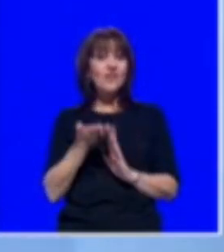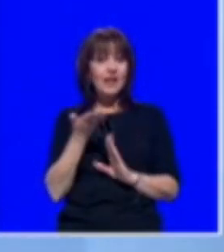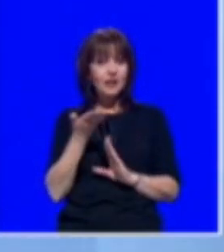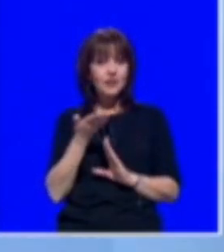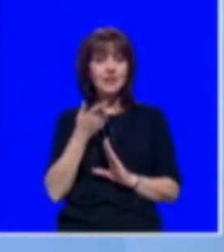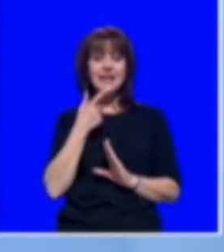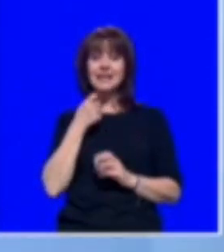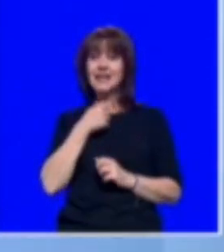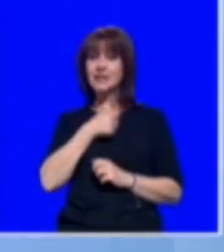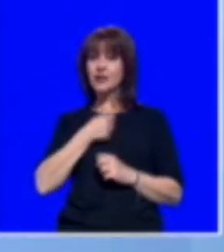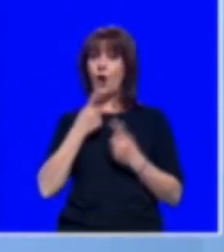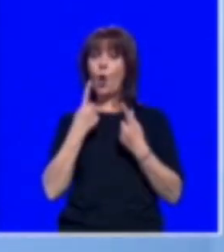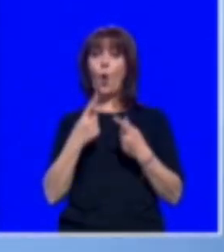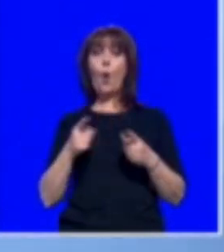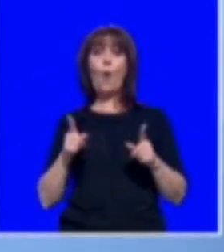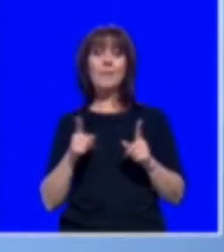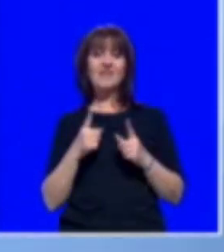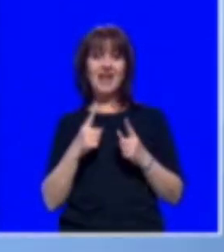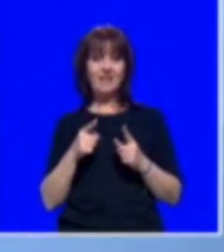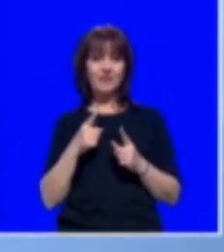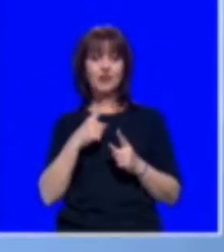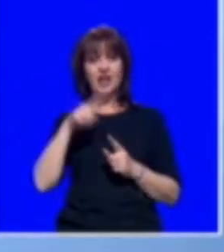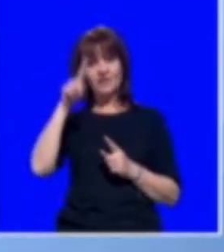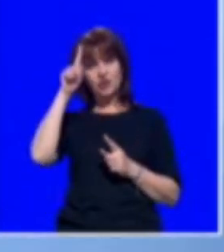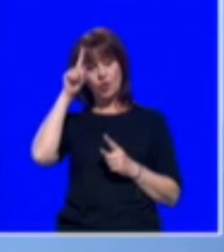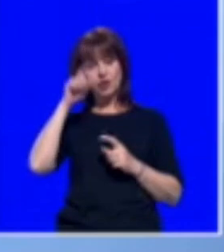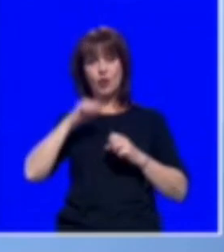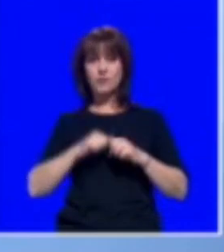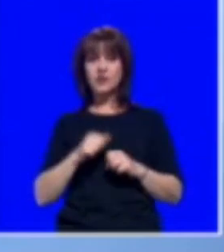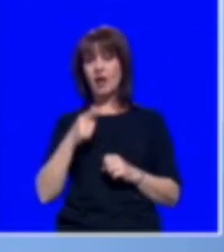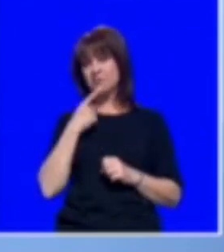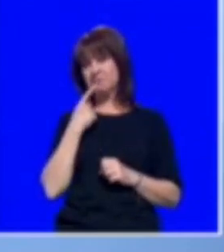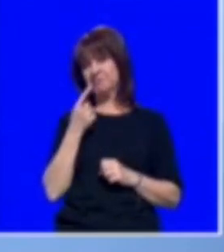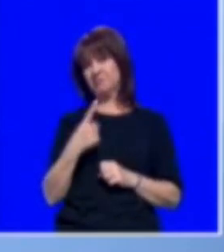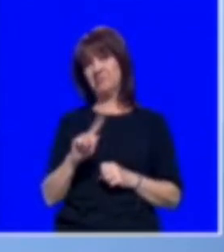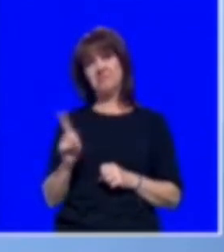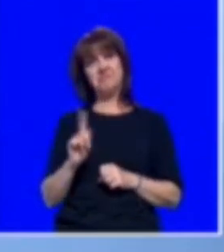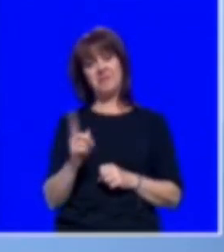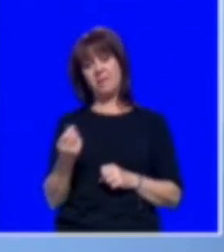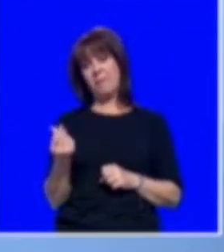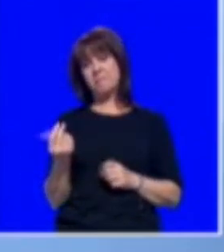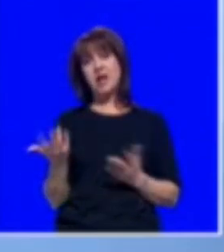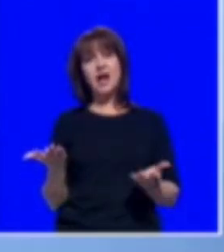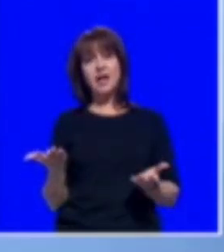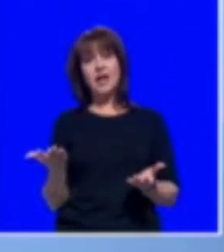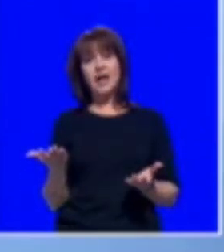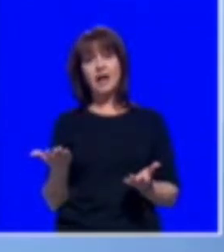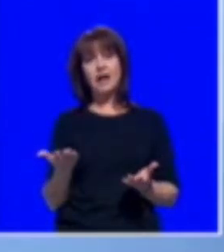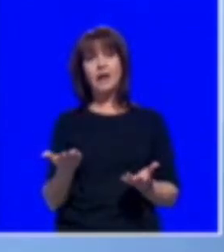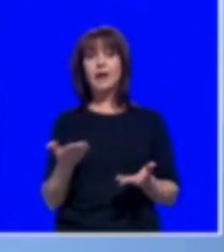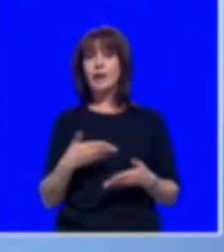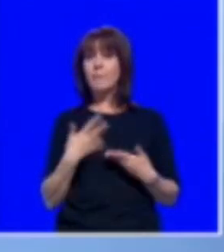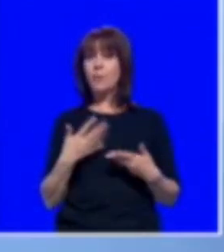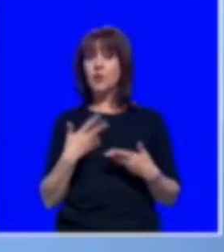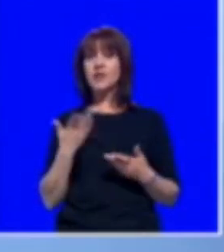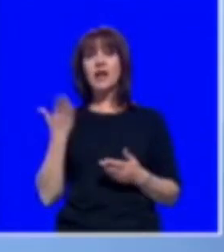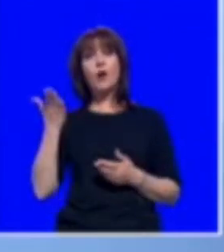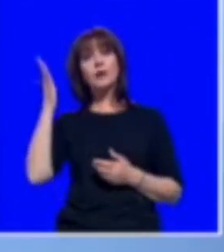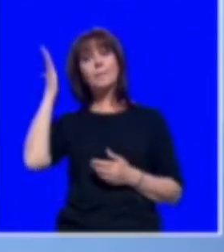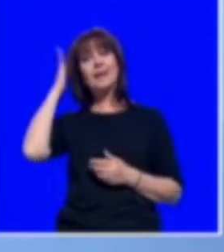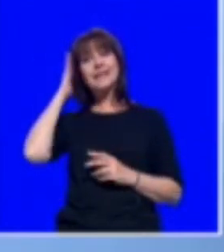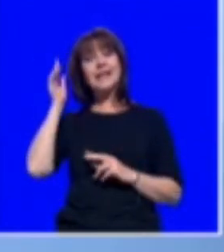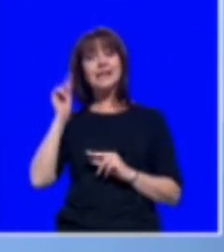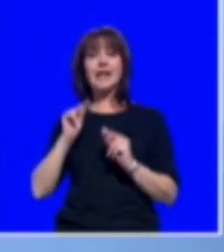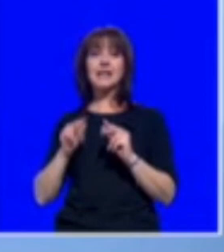За съжаление, управляващите в Столична община казаха, че нямат средства за това. Ще поискат, най-накрая склониха да поискат от Министерски